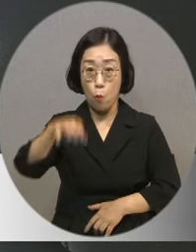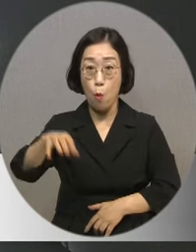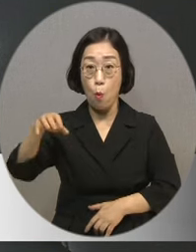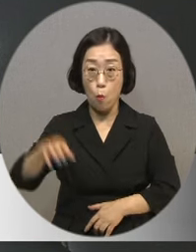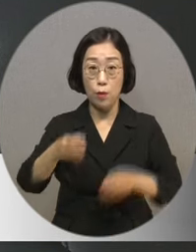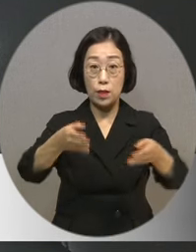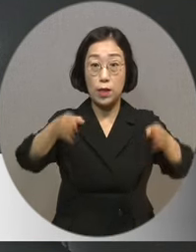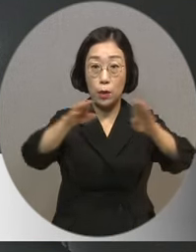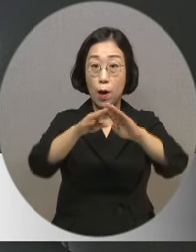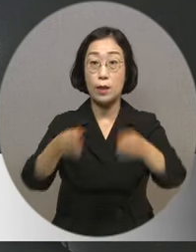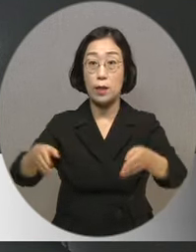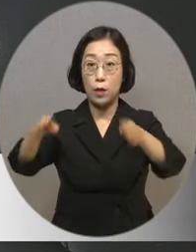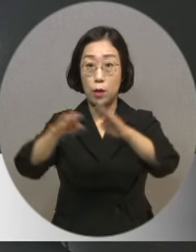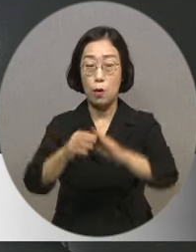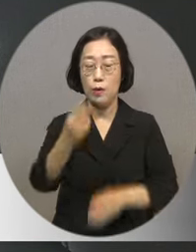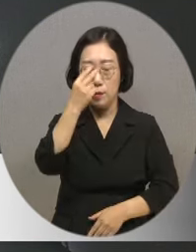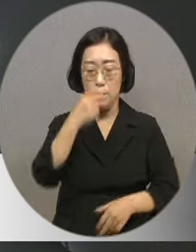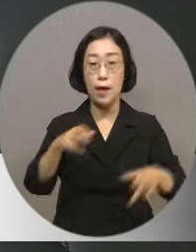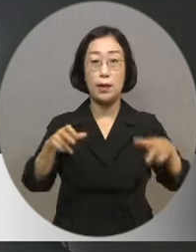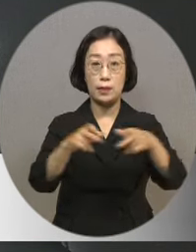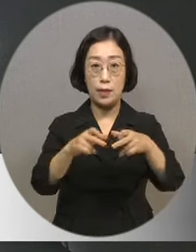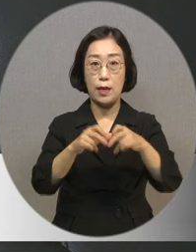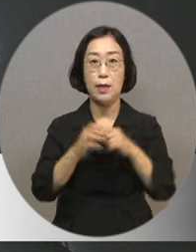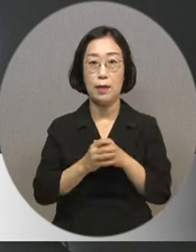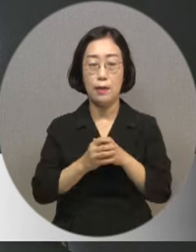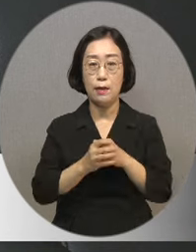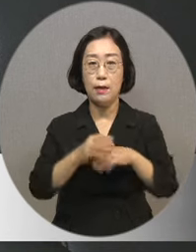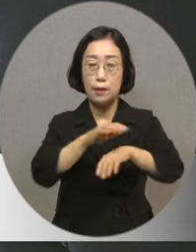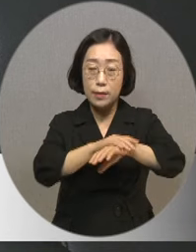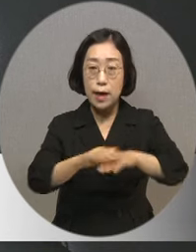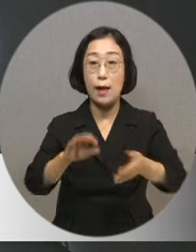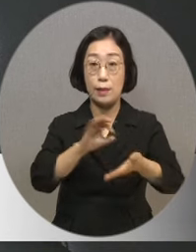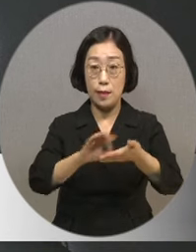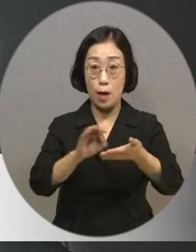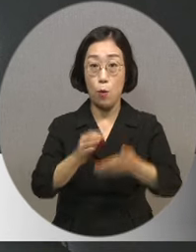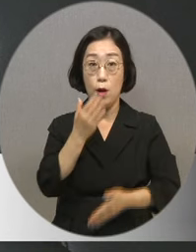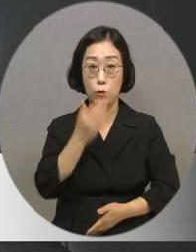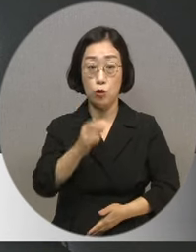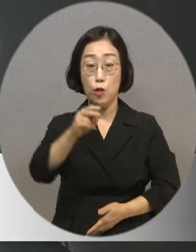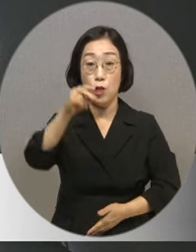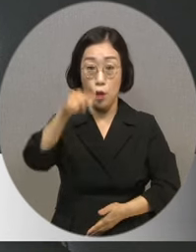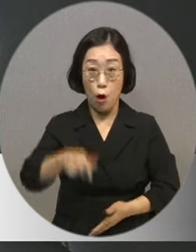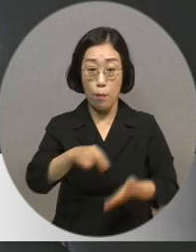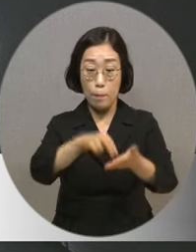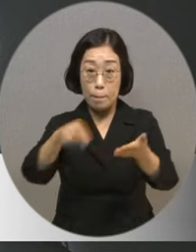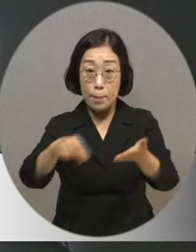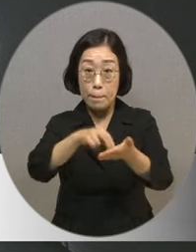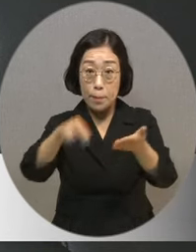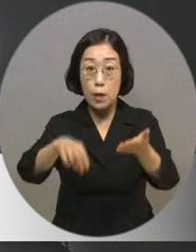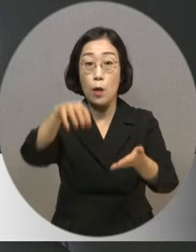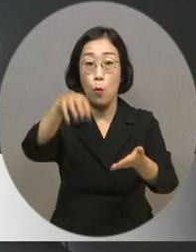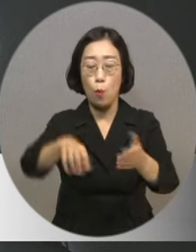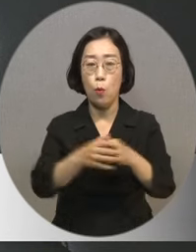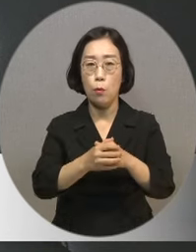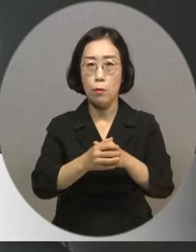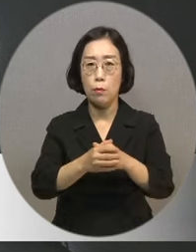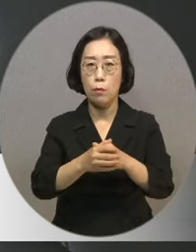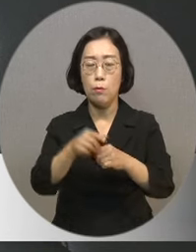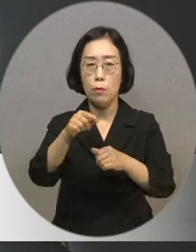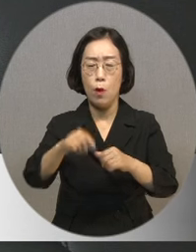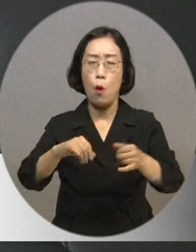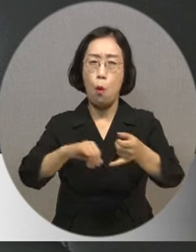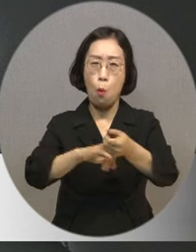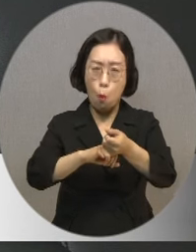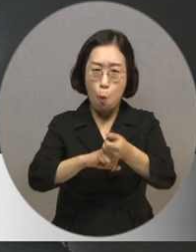이런데도 시각 장애인이 많이 이용하는 그런 역에 역들은 한번 시각